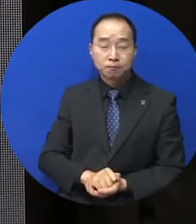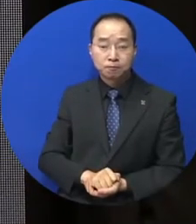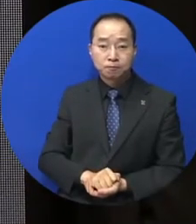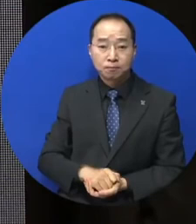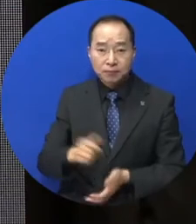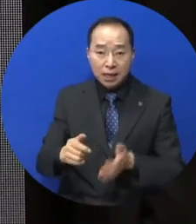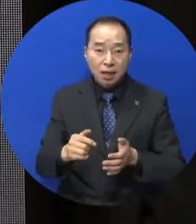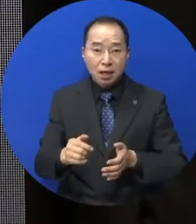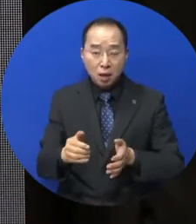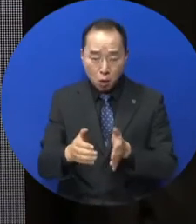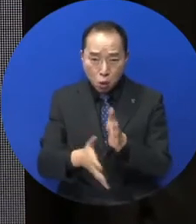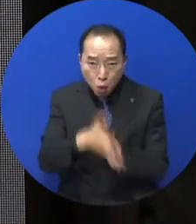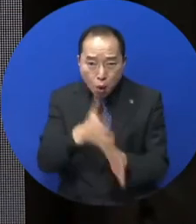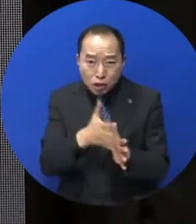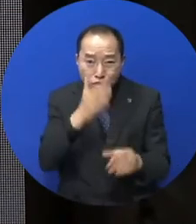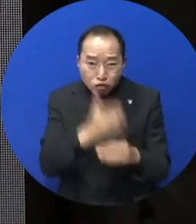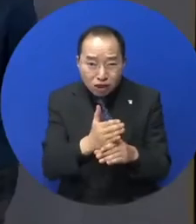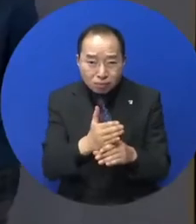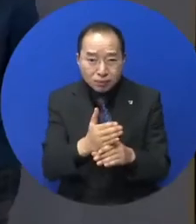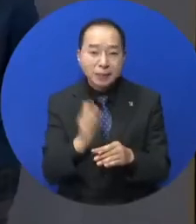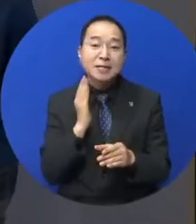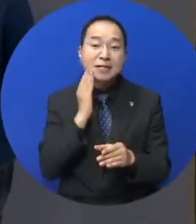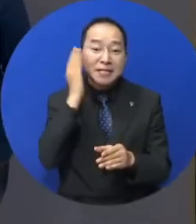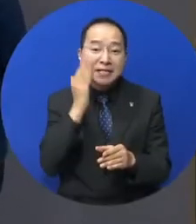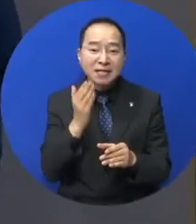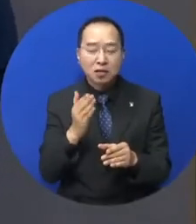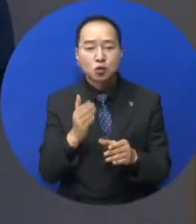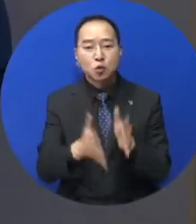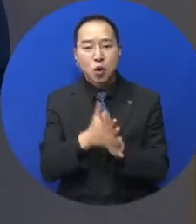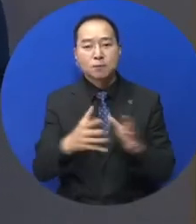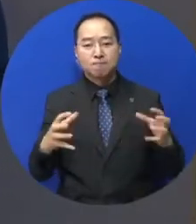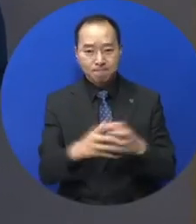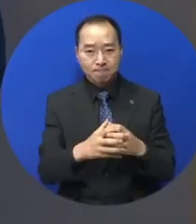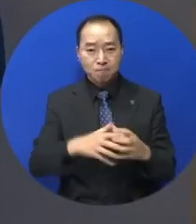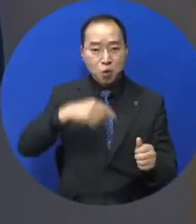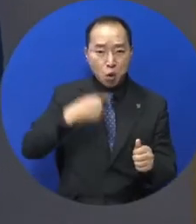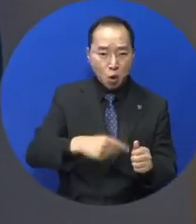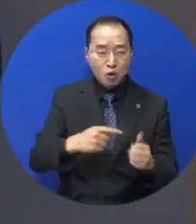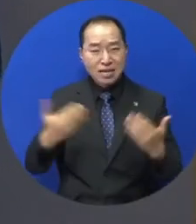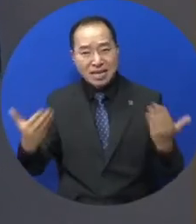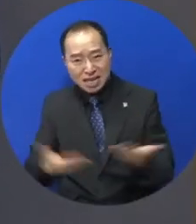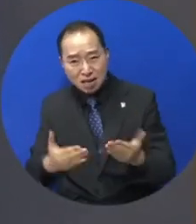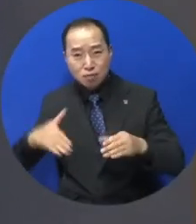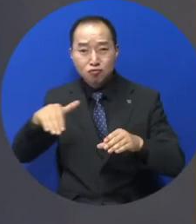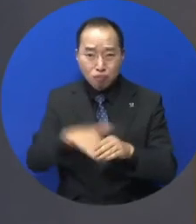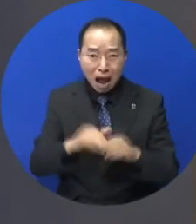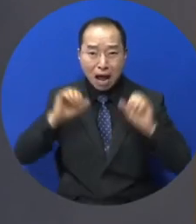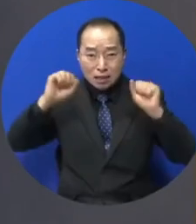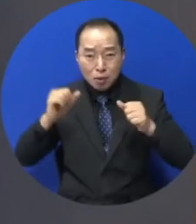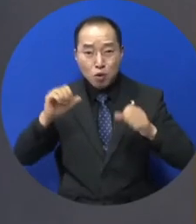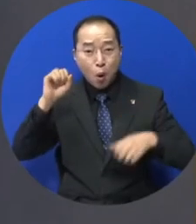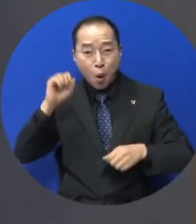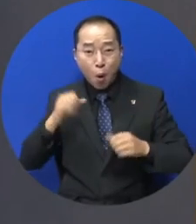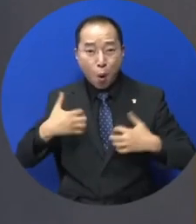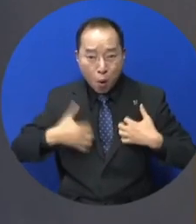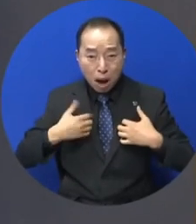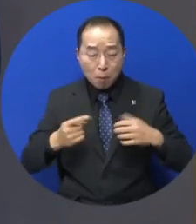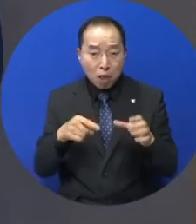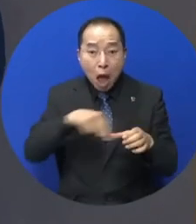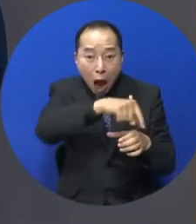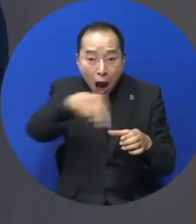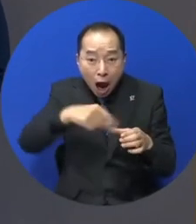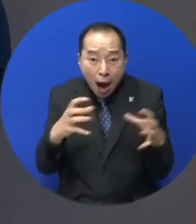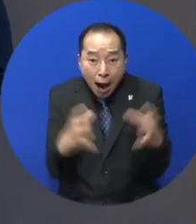도시로 가야 합니다. 일터와 주거, 교육과 보육, 문화와 의료, 스포츠와 오락, 이 모든